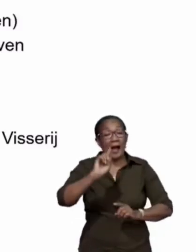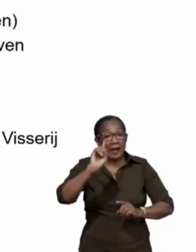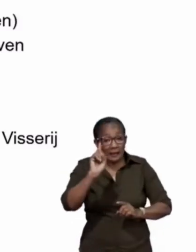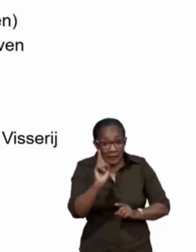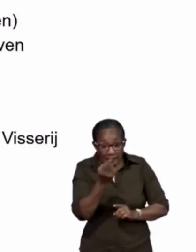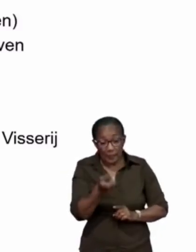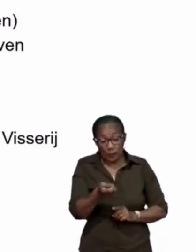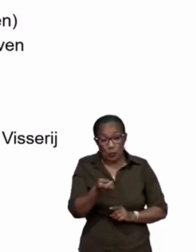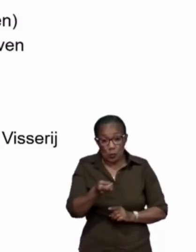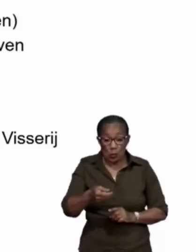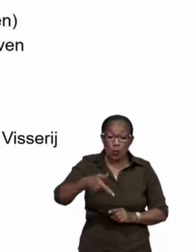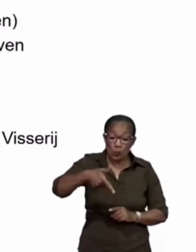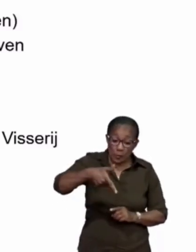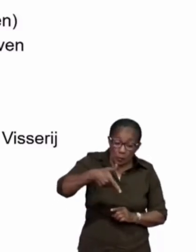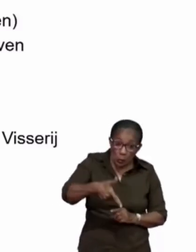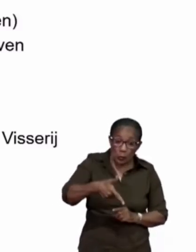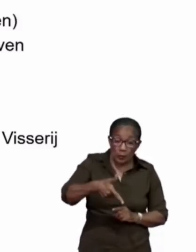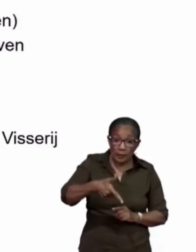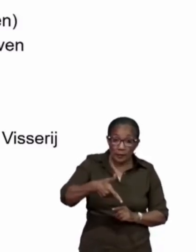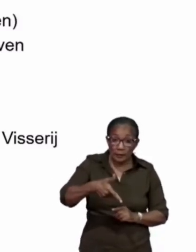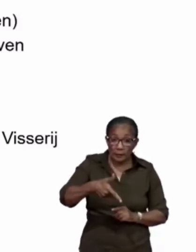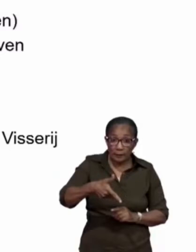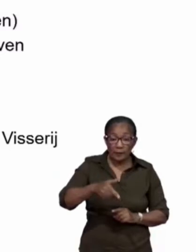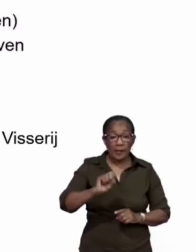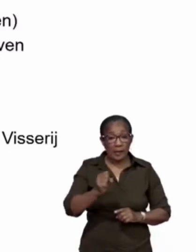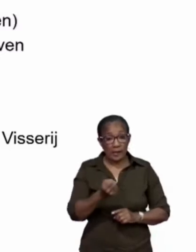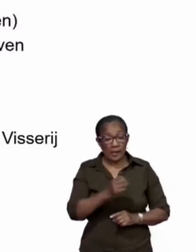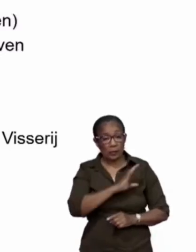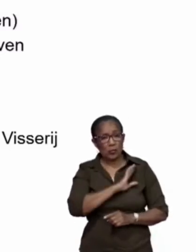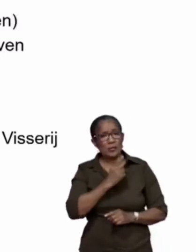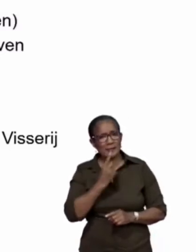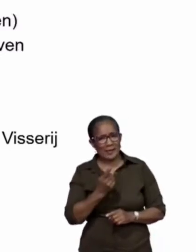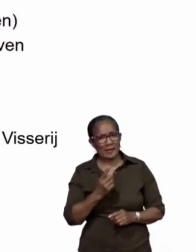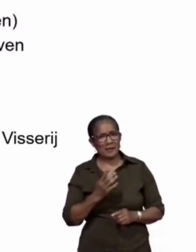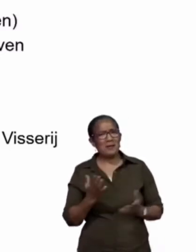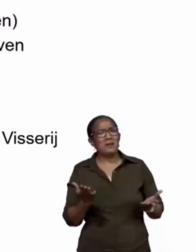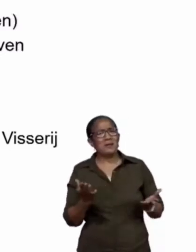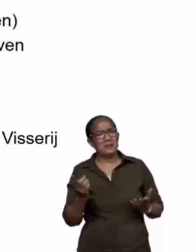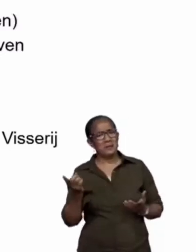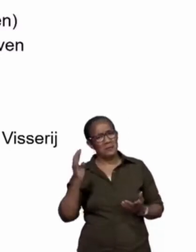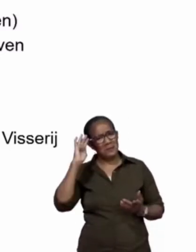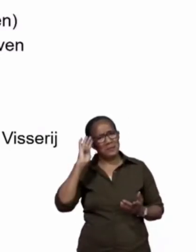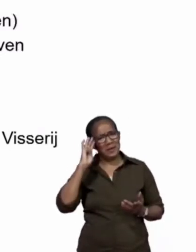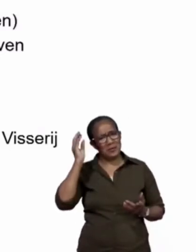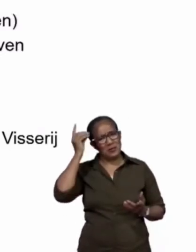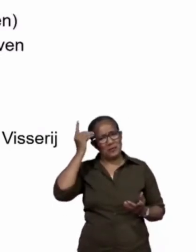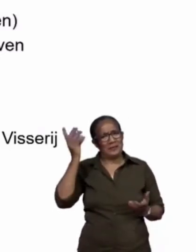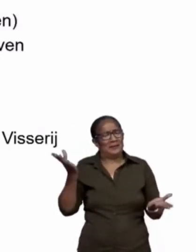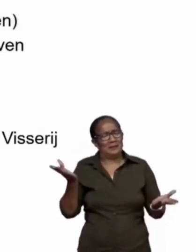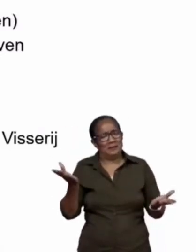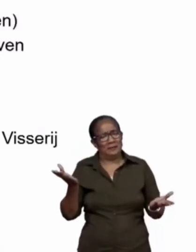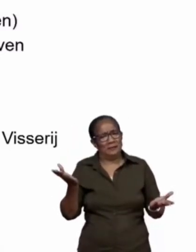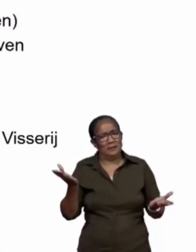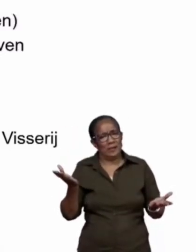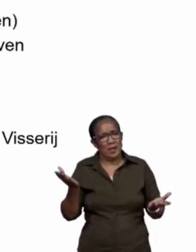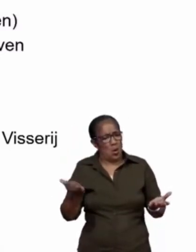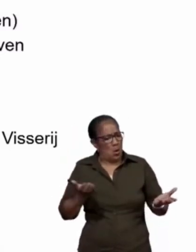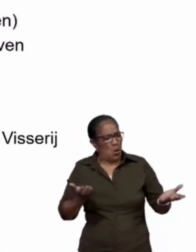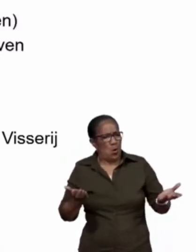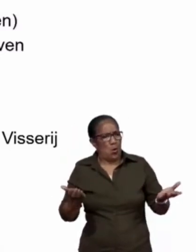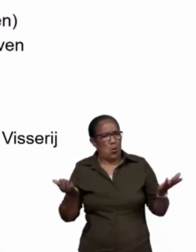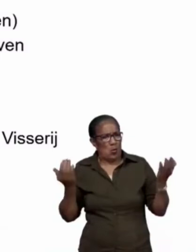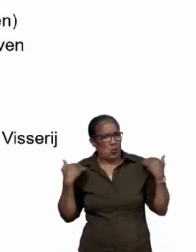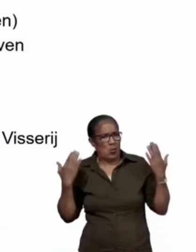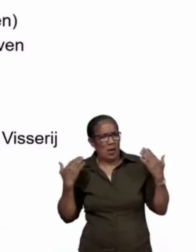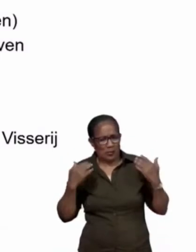je benzine en je smeermiddelen. Ik kan tak ook toe, maar mevrouw, overste, zij de mo